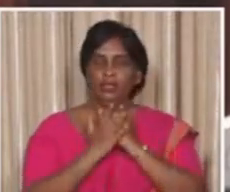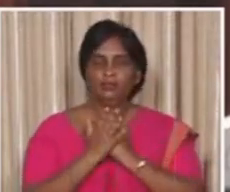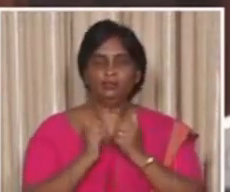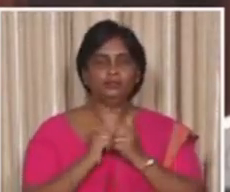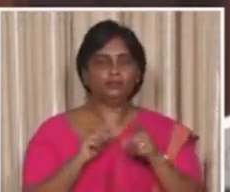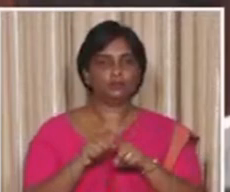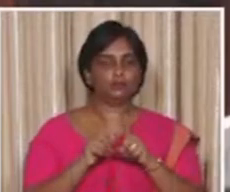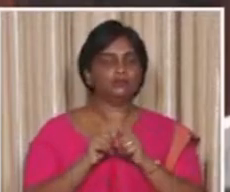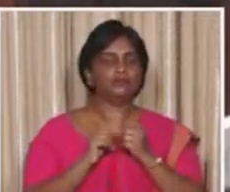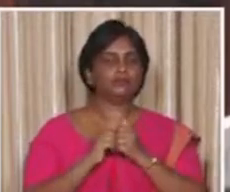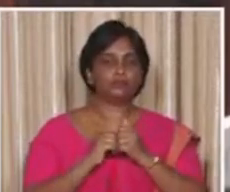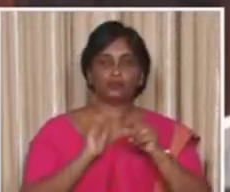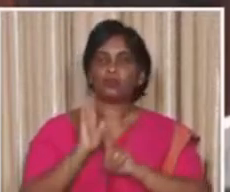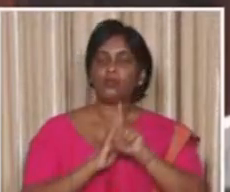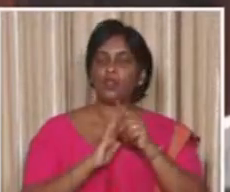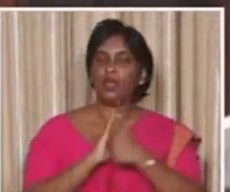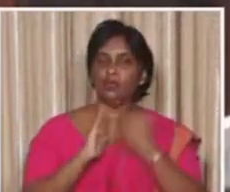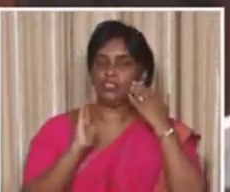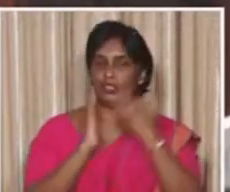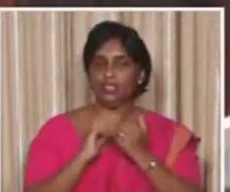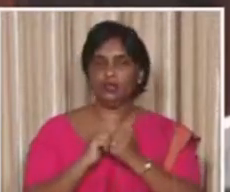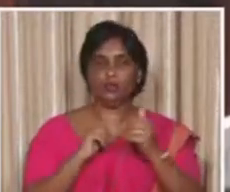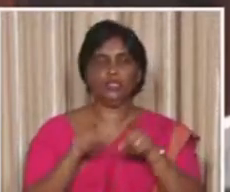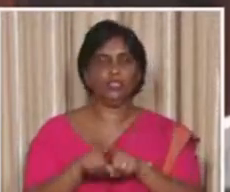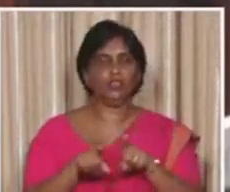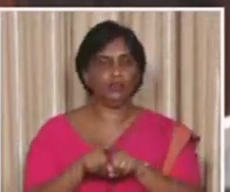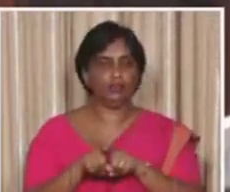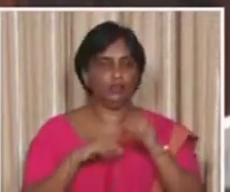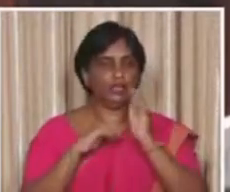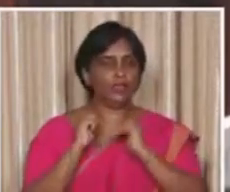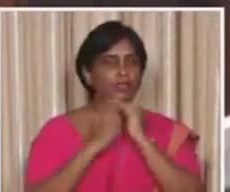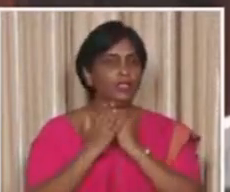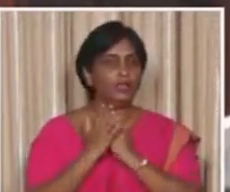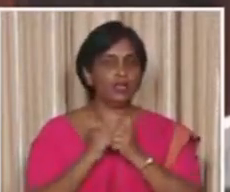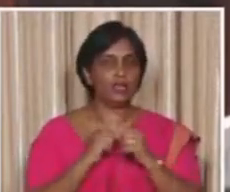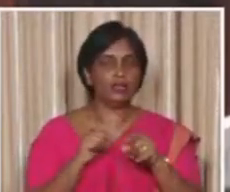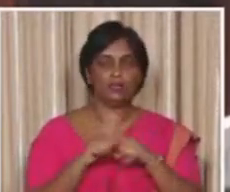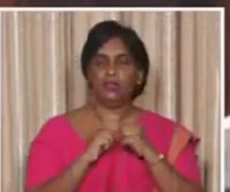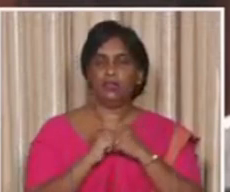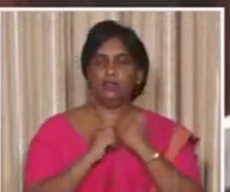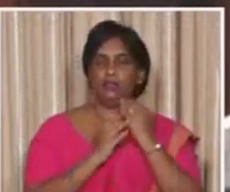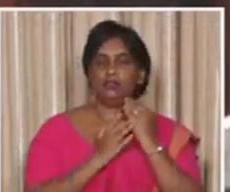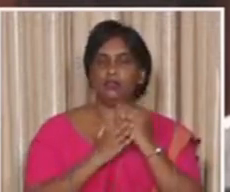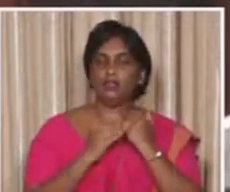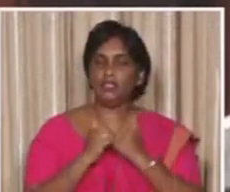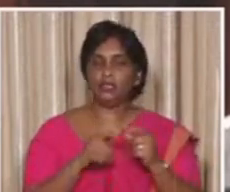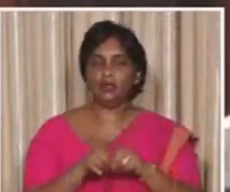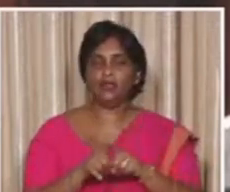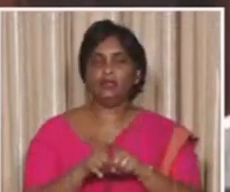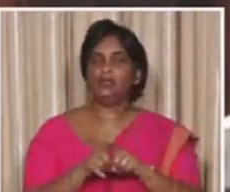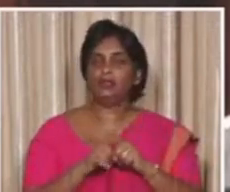கிழக்கை பார்த்தீங்களேன்னு சொன்னால், இன்று மக்களை இந்த அரசாங்கம் பாரிய ஒரு கொடுமைக்கு மத்தியிலே தான் இன்று மக்கள் வடக்கு கிழக்கில் வாழ்ந்து கொண்டிருக்கிறார்கள்.